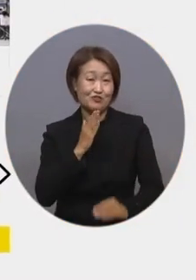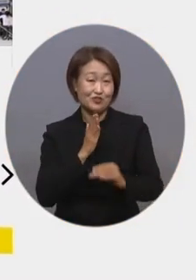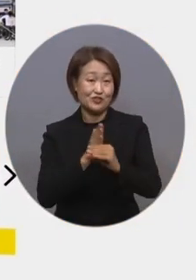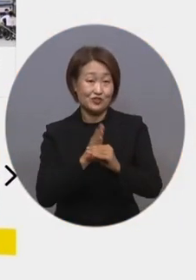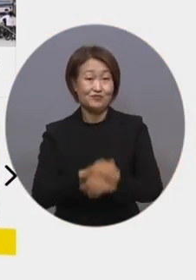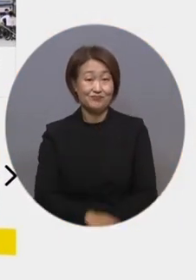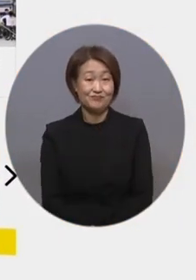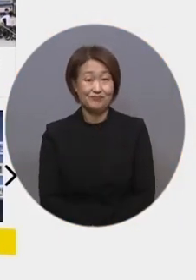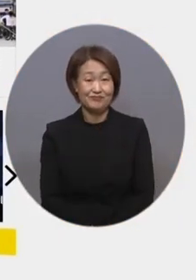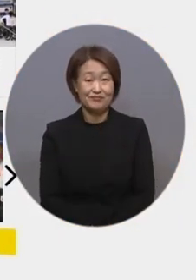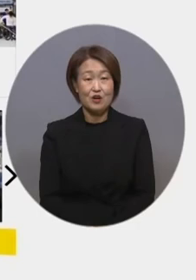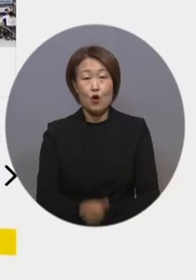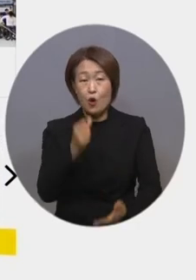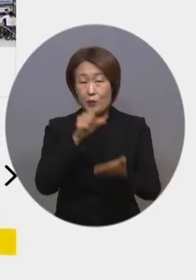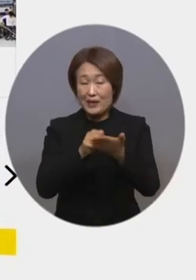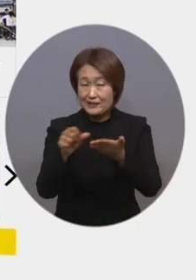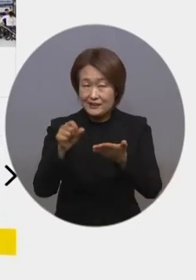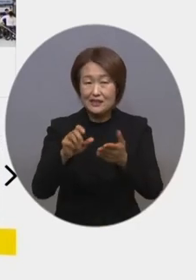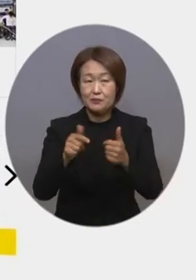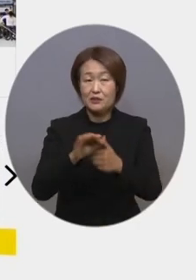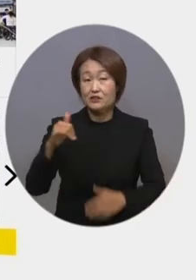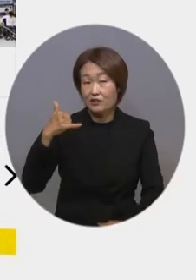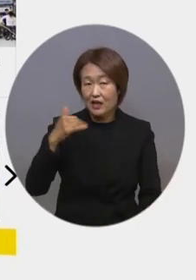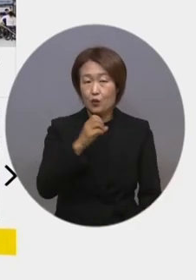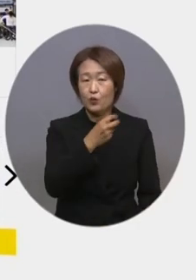홈페이지 또는 전자우편,